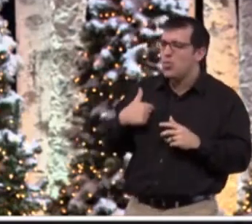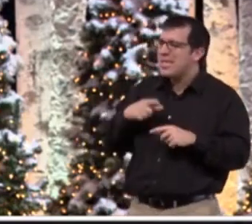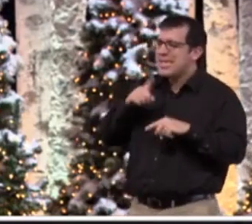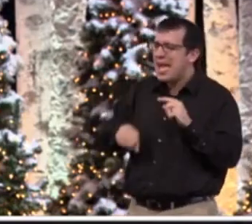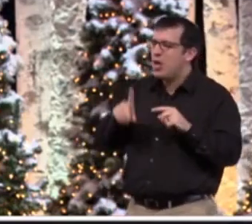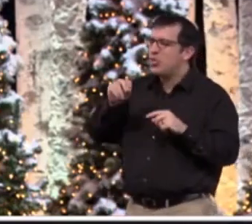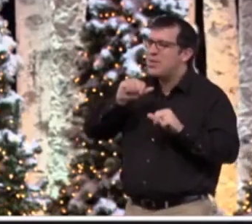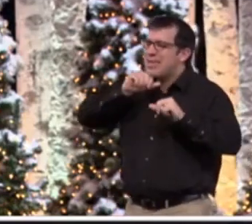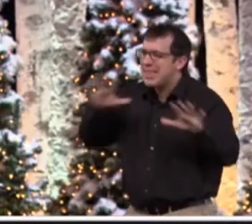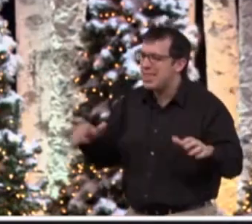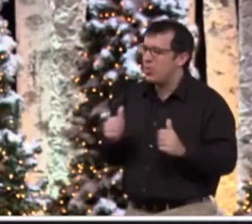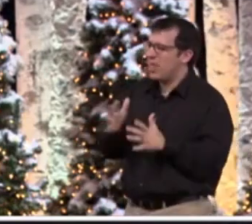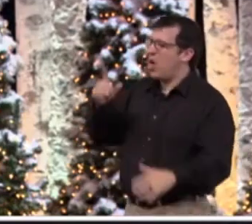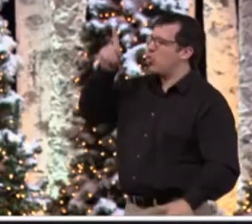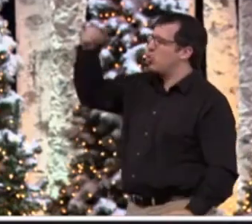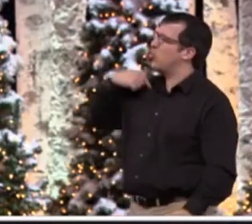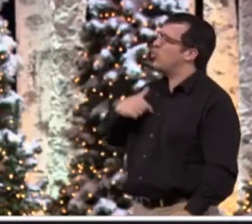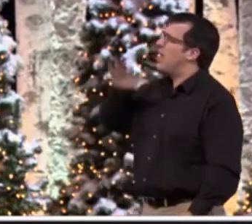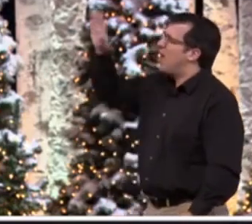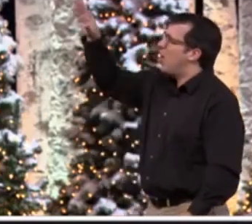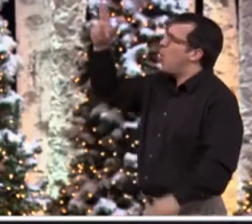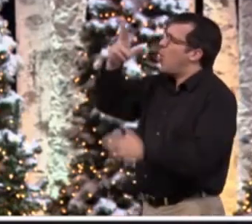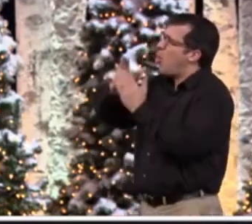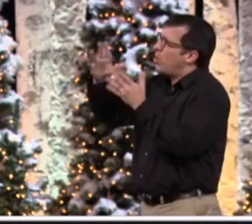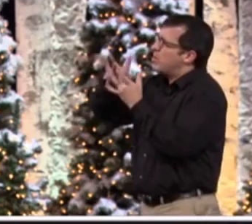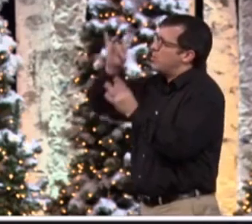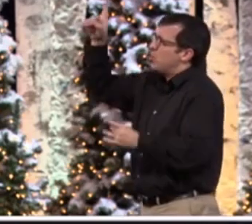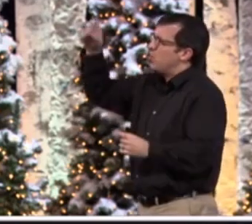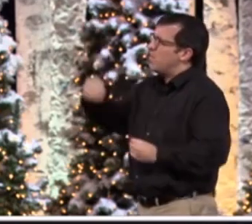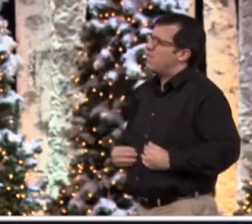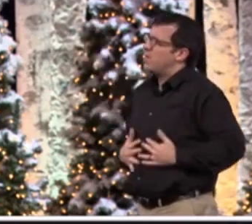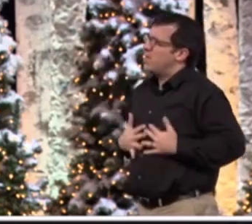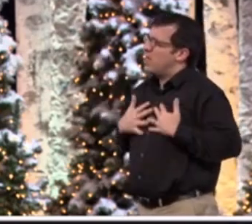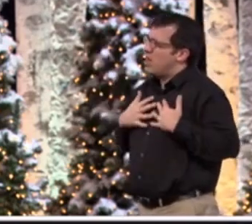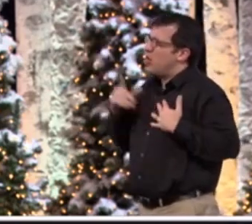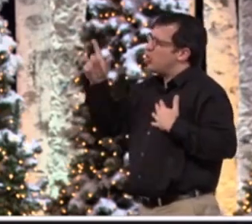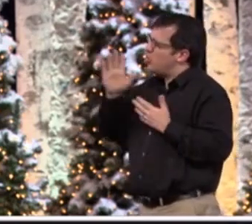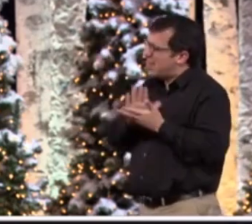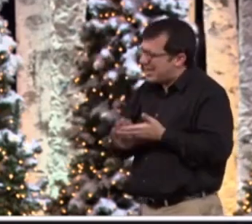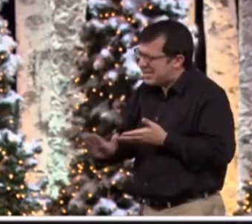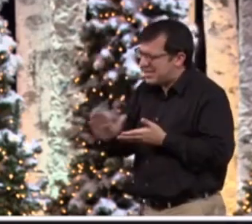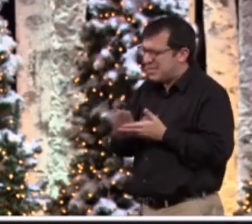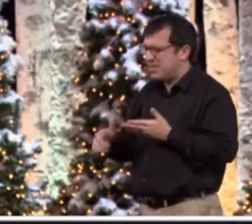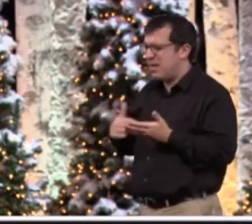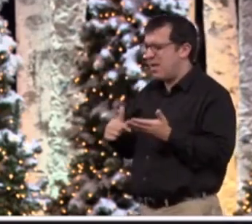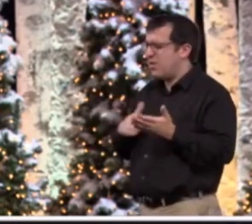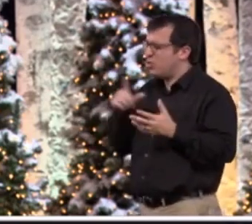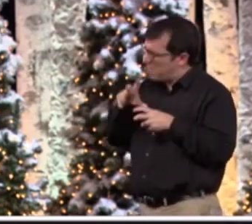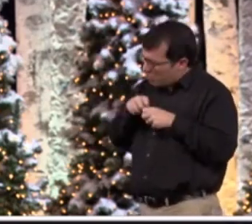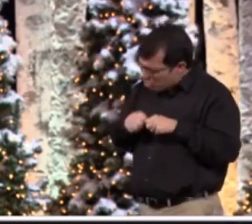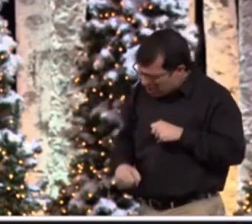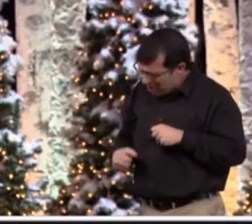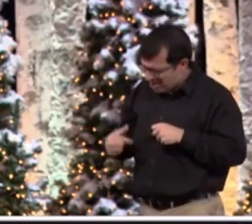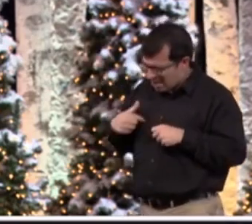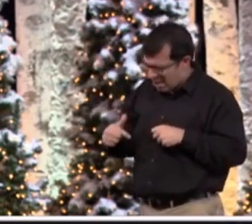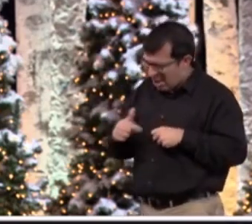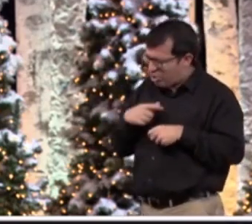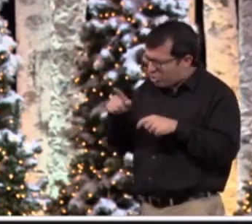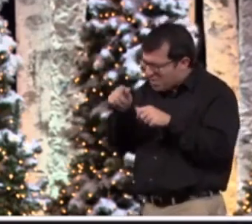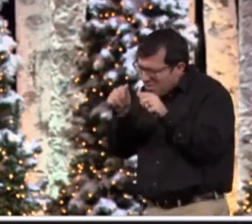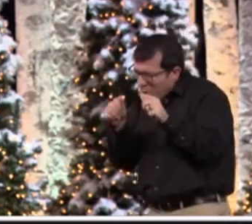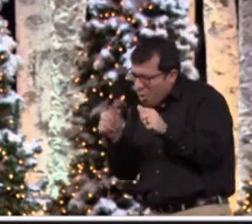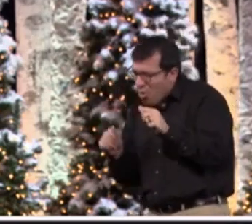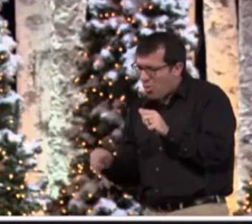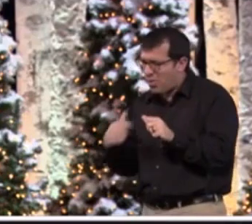बिना तिमीहरू फल फलाउन सक्दैनौ भन्नुभयो। हामीसँग फल फलाउन नसक्ने थोरै फल नहोस्, त्यसकारण पवित्र आत्मा